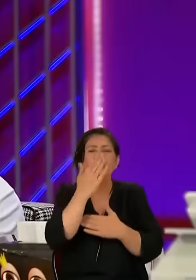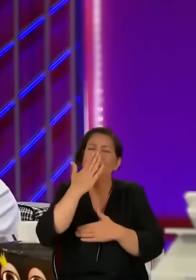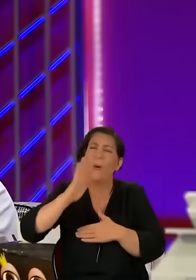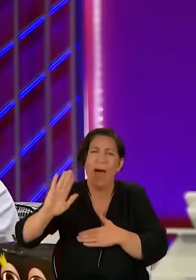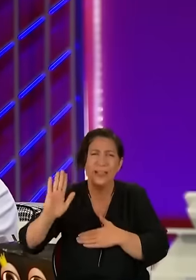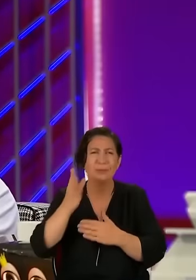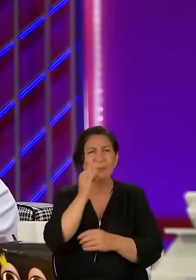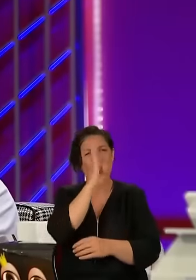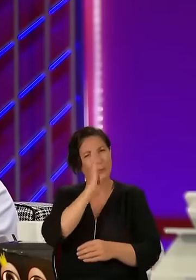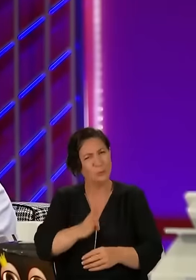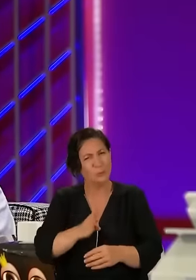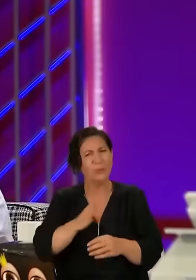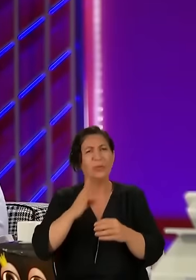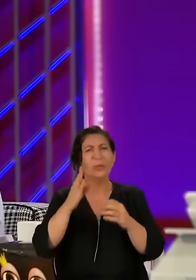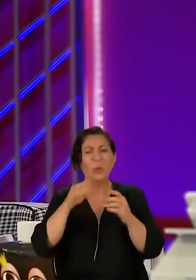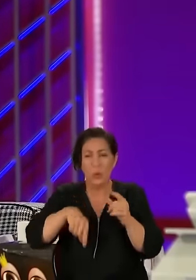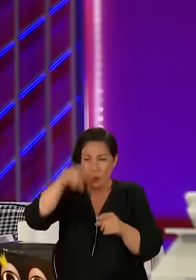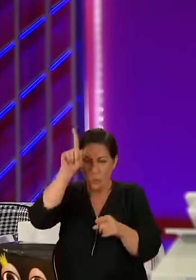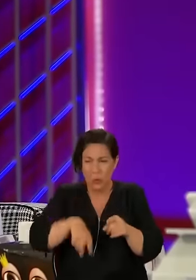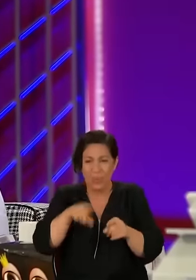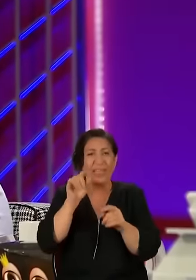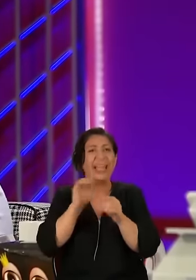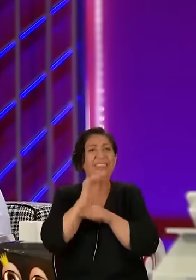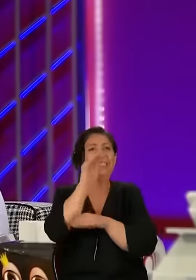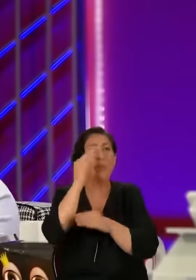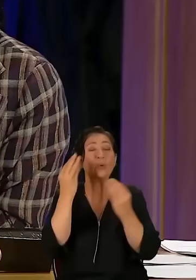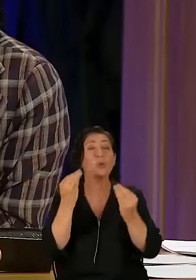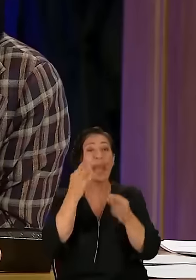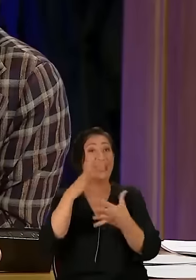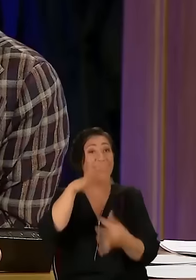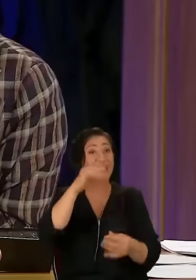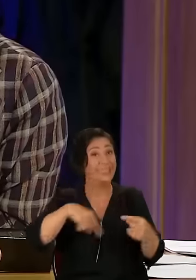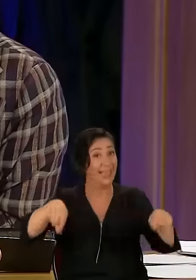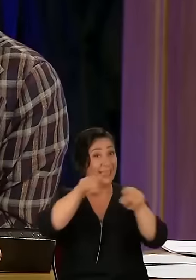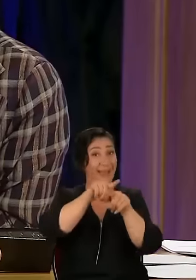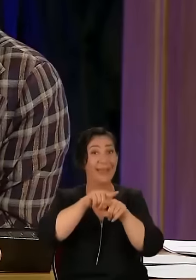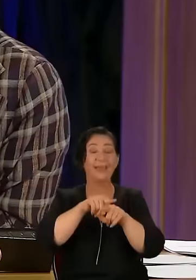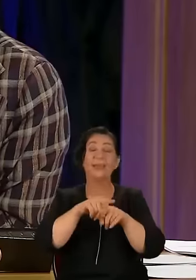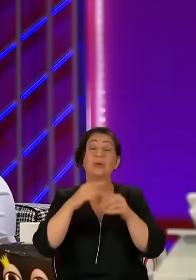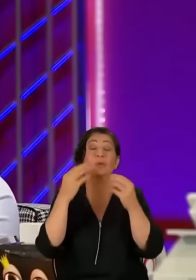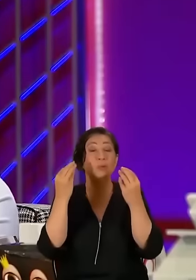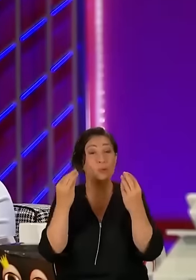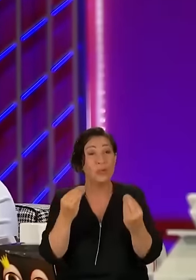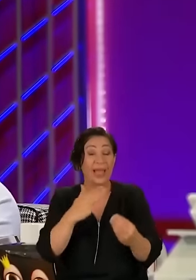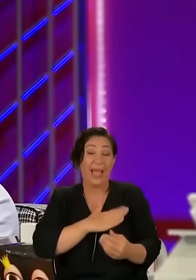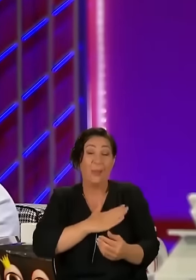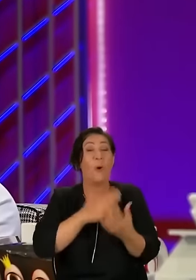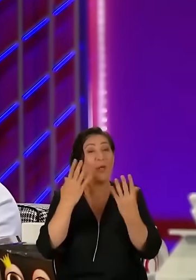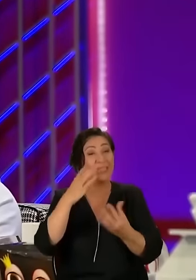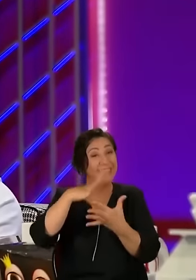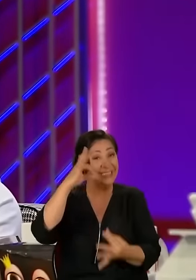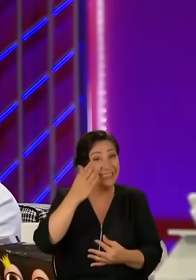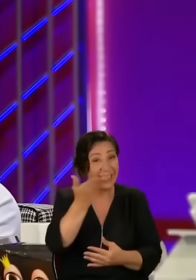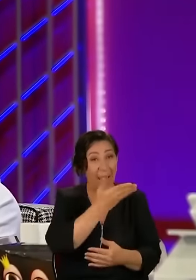doğal, çok dürüst ve günlük yaşayabilen güzel insanlar. Kesinlikle. Güzel ve kalbi olan